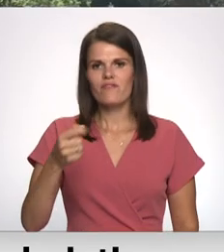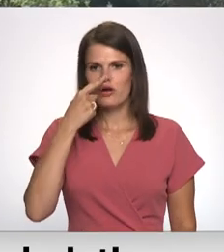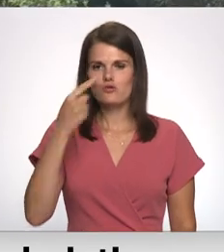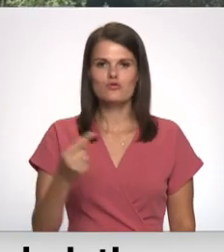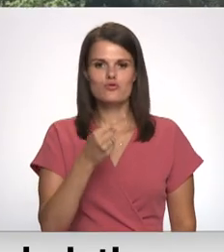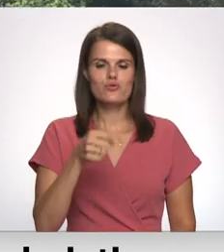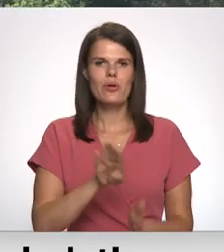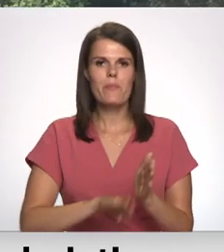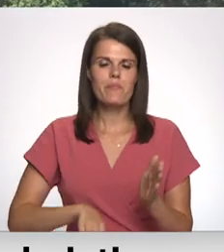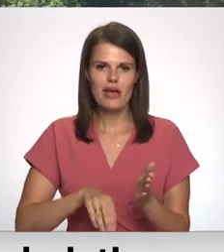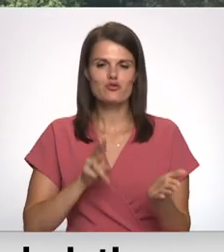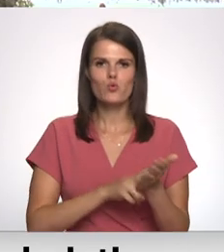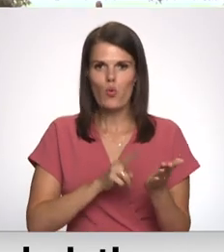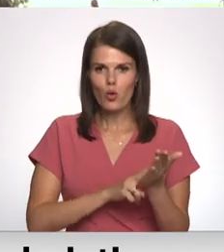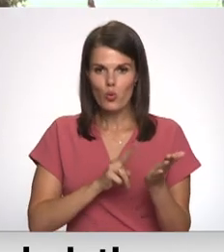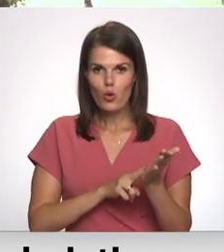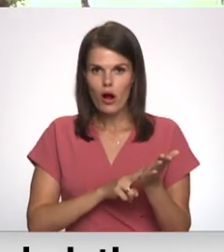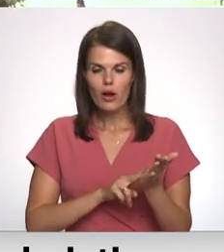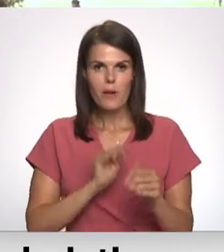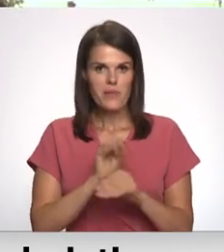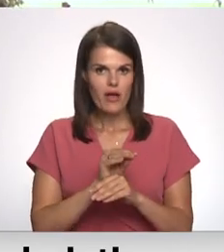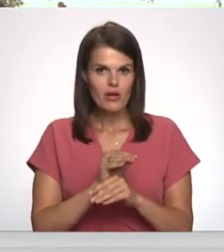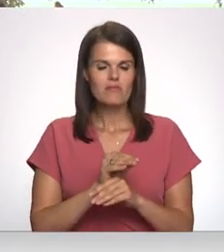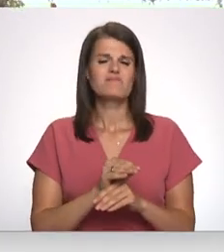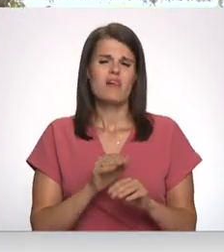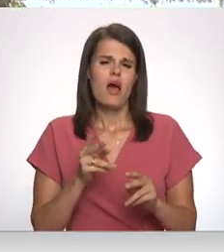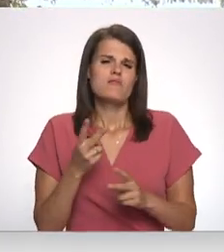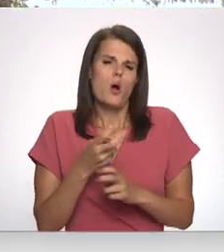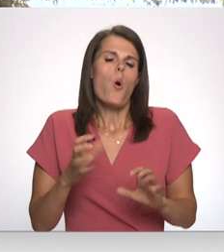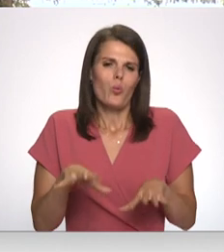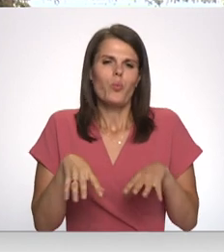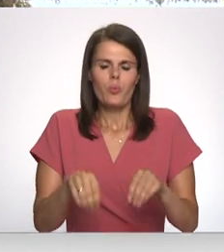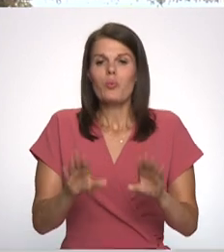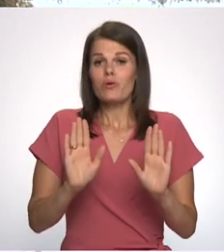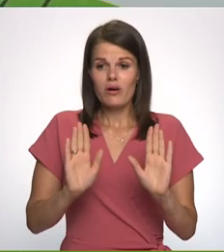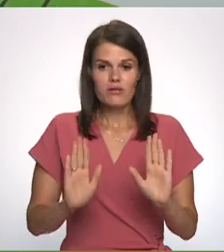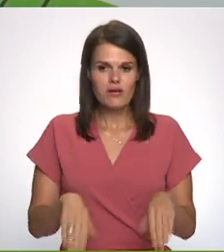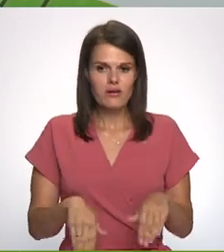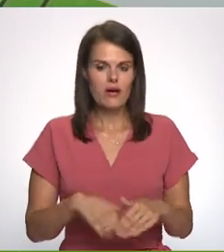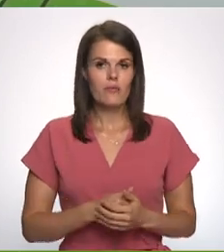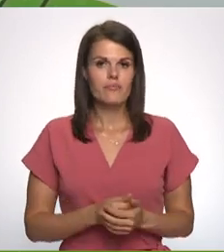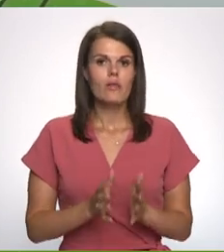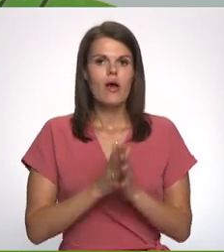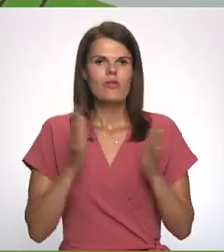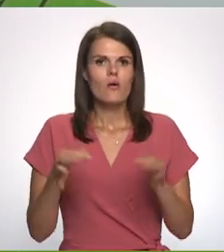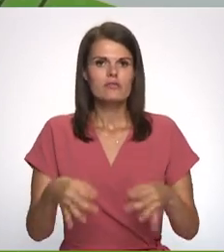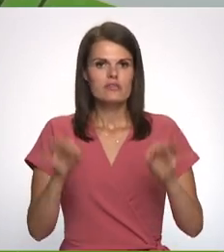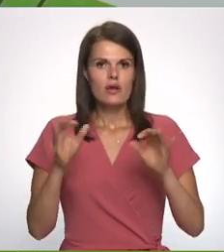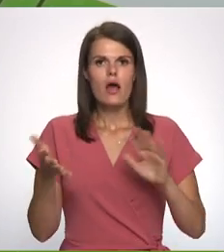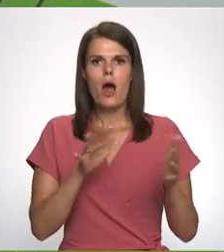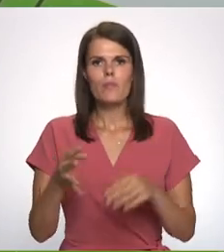bez pievienotās vērtības nodokļa. Nu, kaut kā tikšu galā. Tiksiet? Jā, viss. Daudz būtiskāk